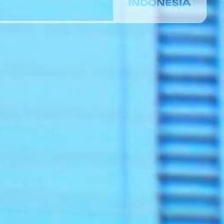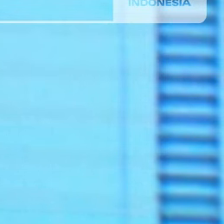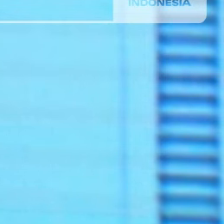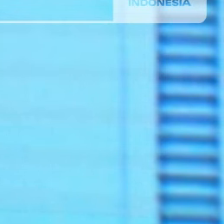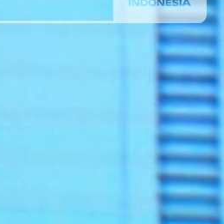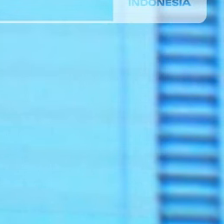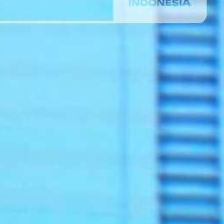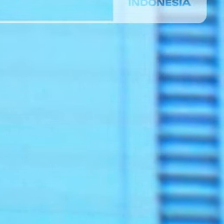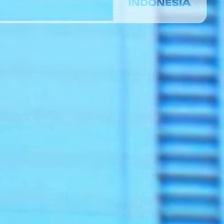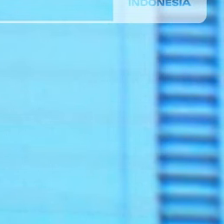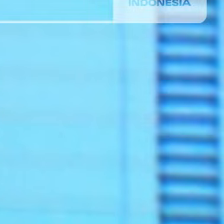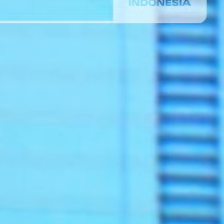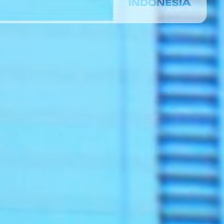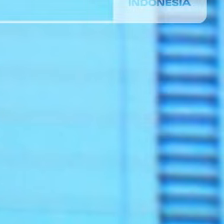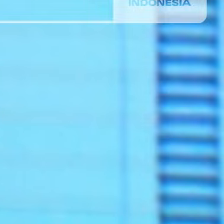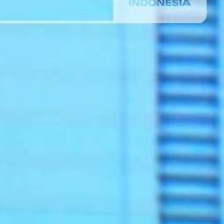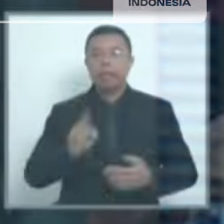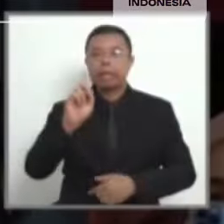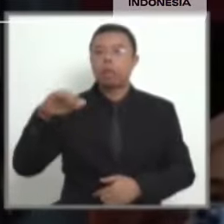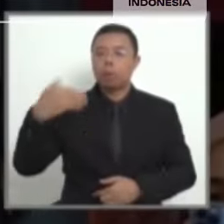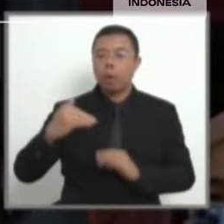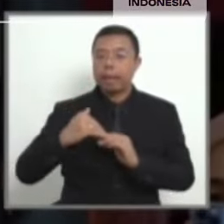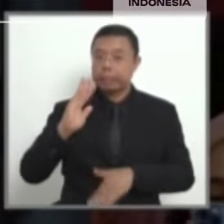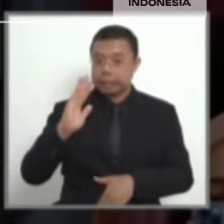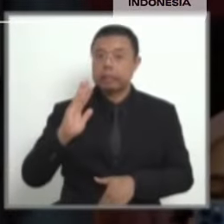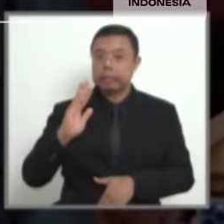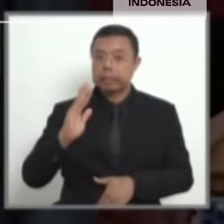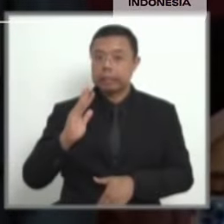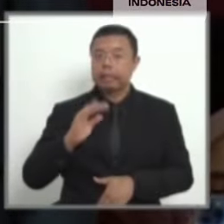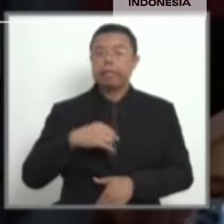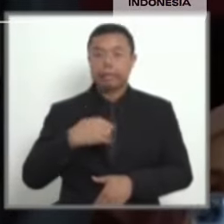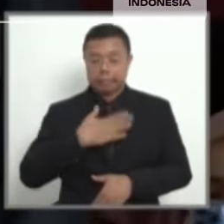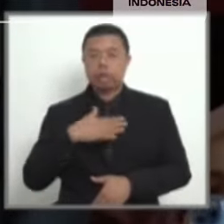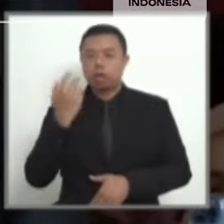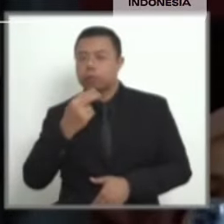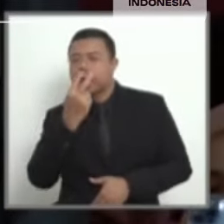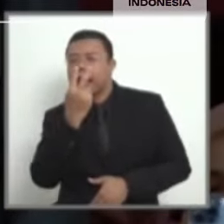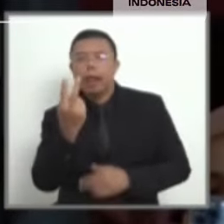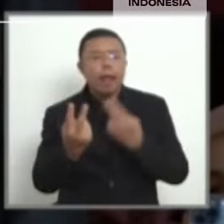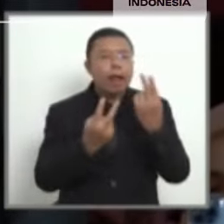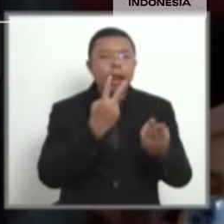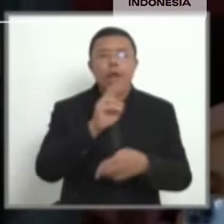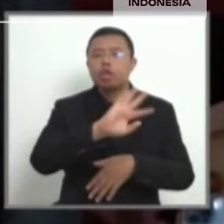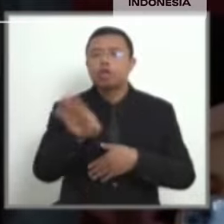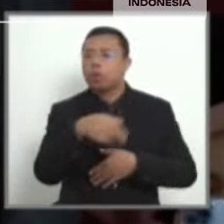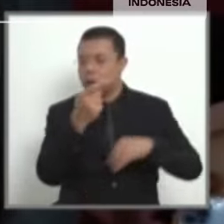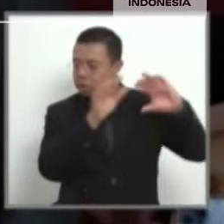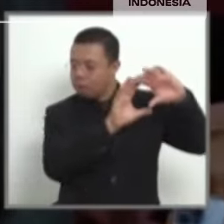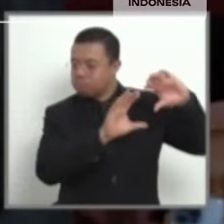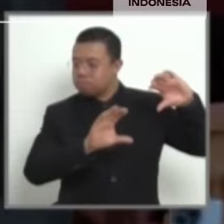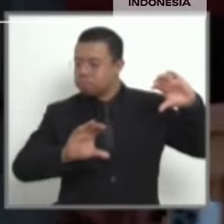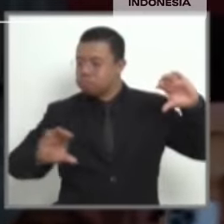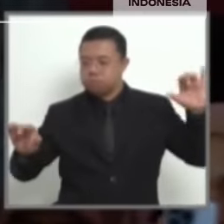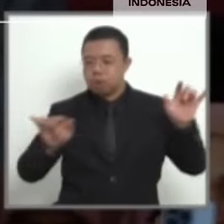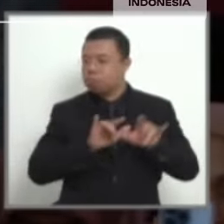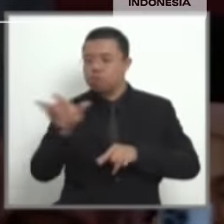masing-masing capres capres nomor urut 1 Anis Baswedan menyatakan selama 1 tahun terakhir dirinya berkeliling Indonesia dan berjumpa